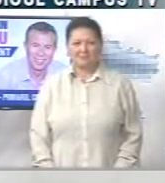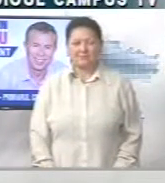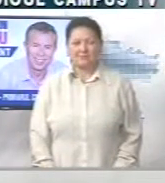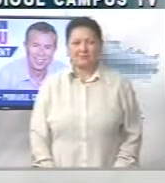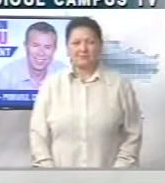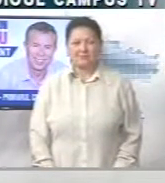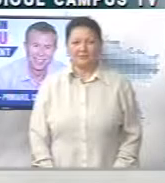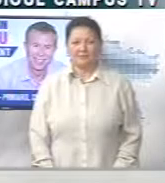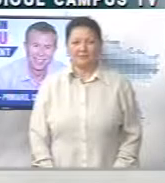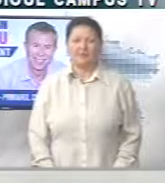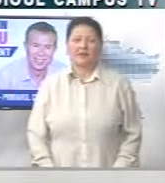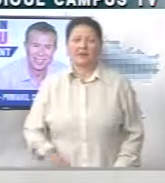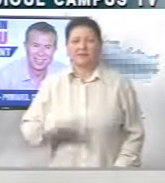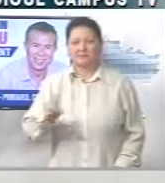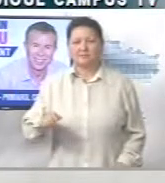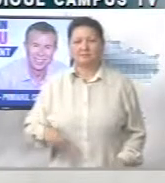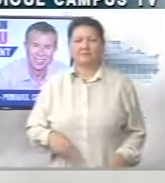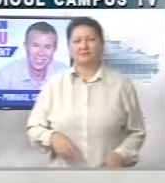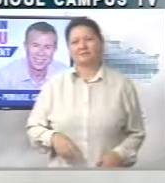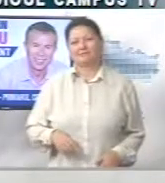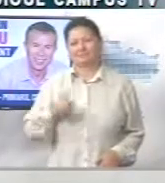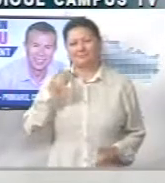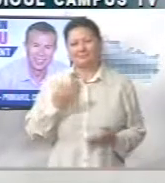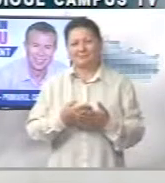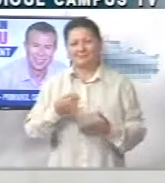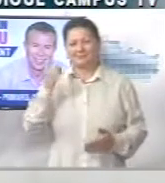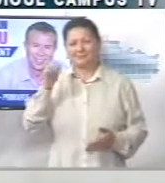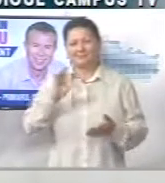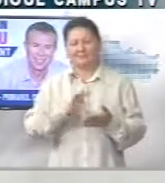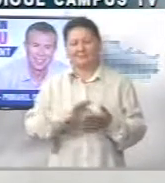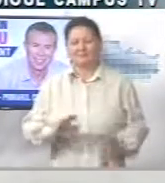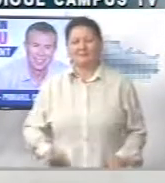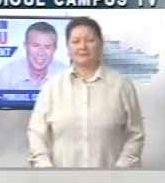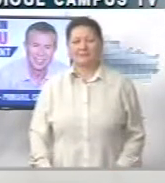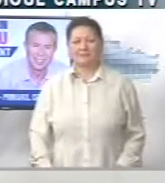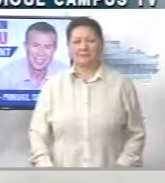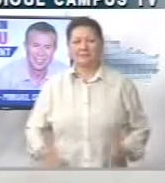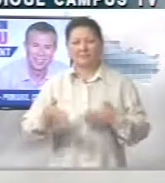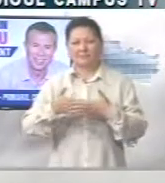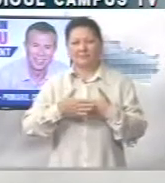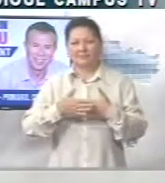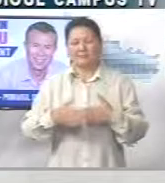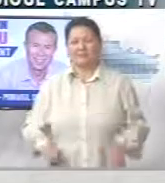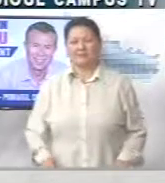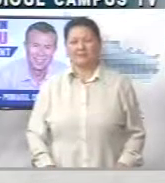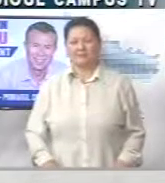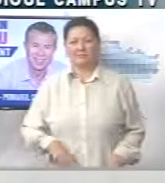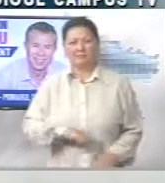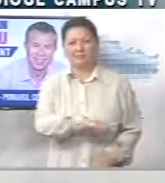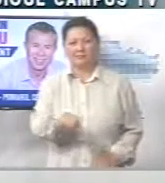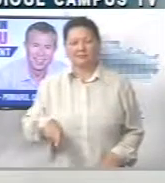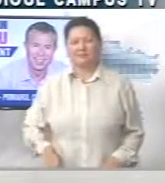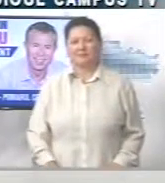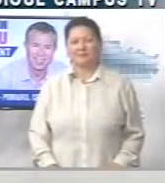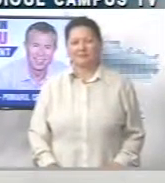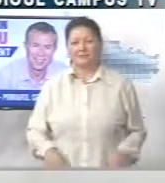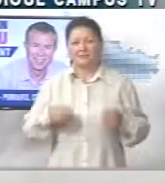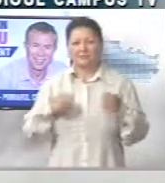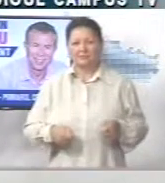mai întâmplat la alți colegi de-ai noștri dintr-o televiziune locală. Alături de noi este doamna Ionica Tarău, din